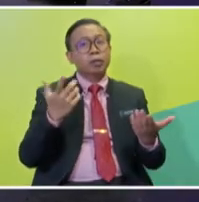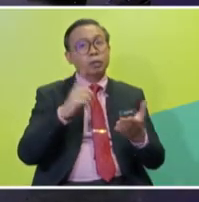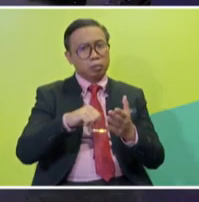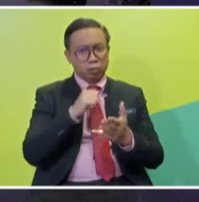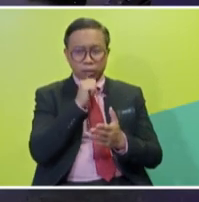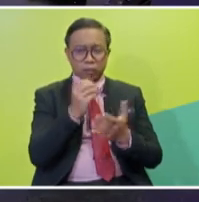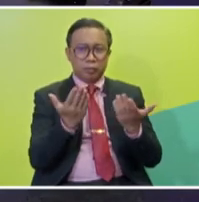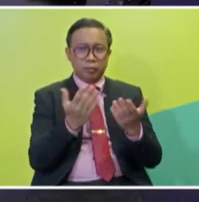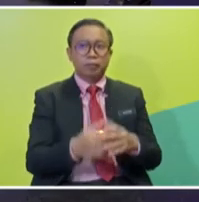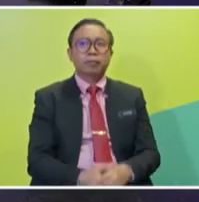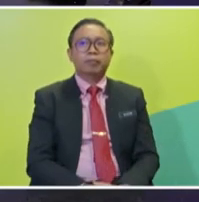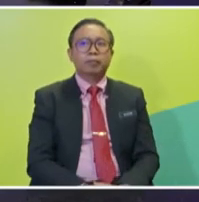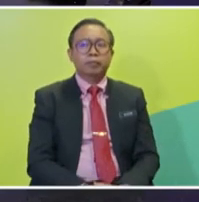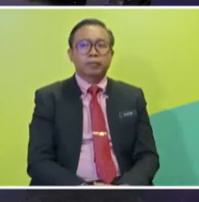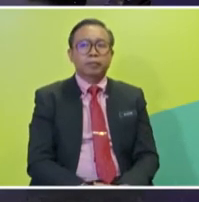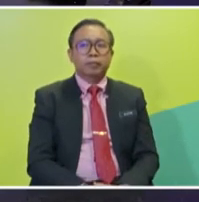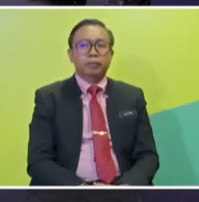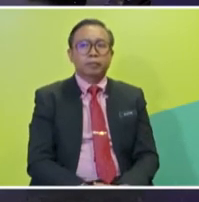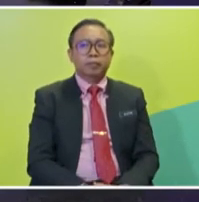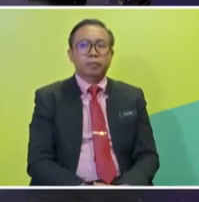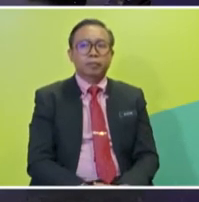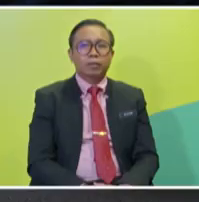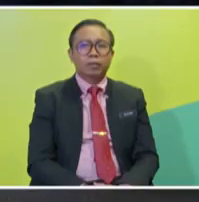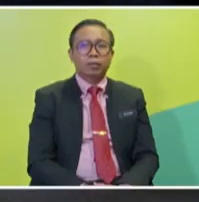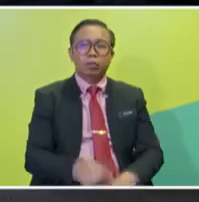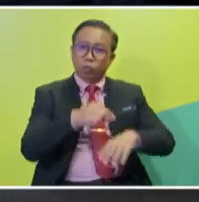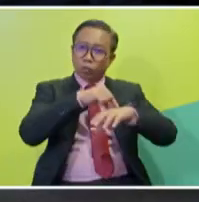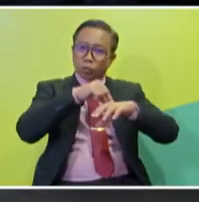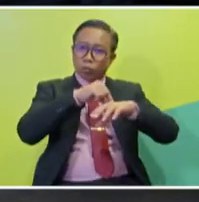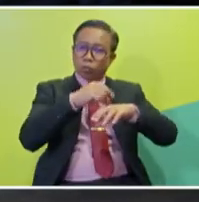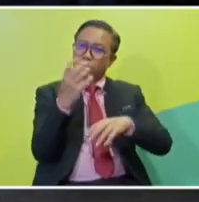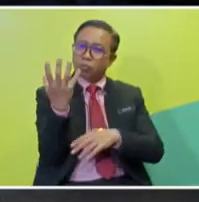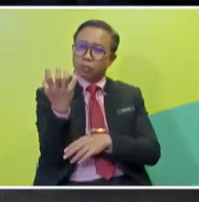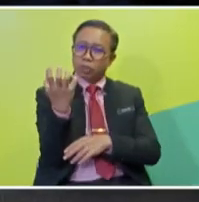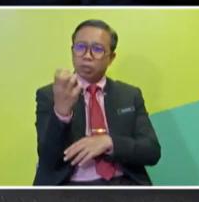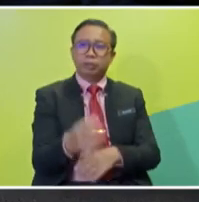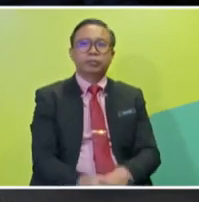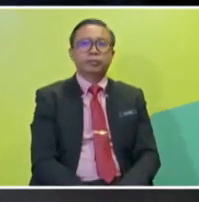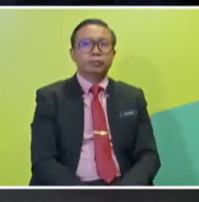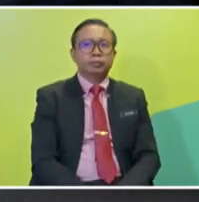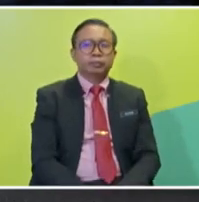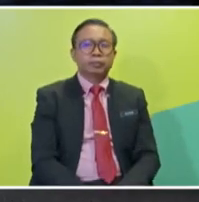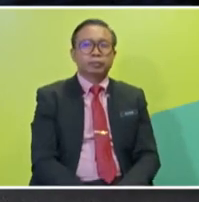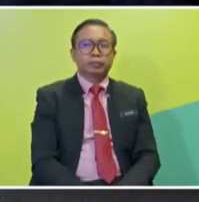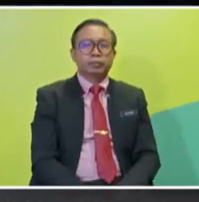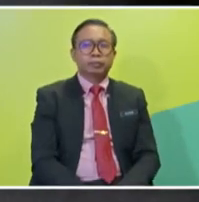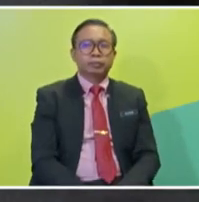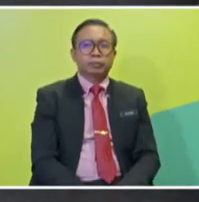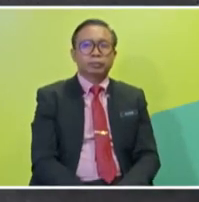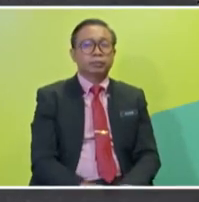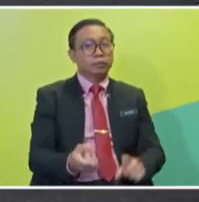Oke saya rasa ini kulit keras sebagian daripada